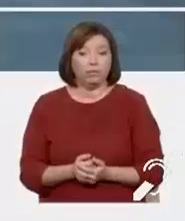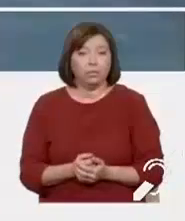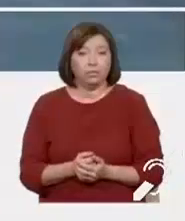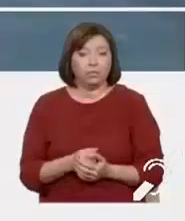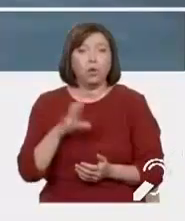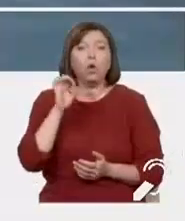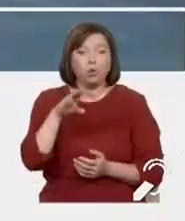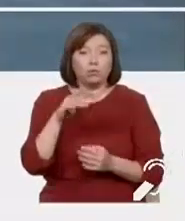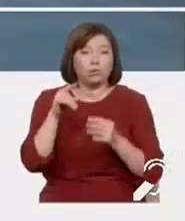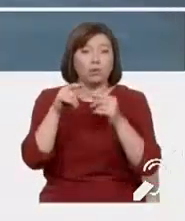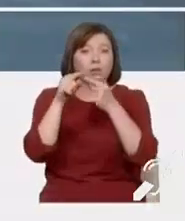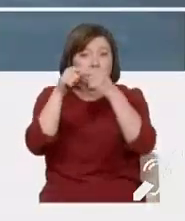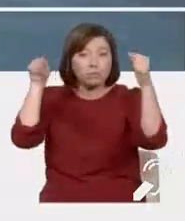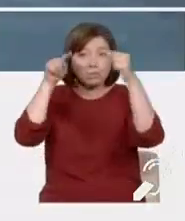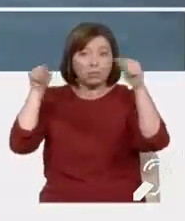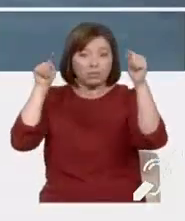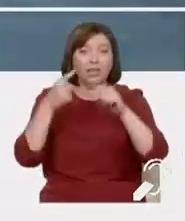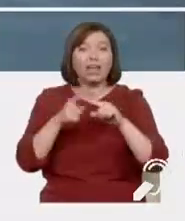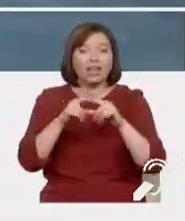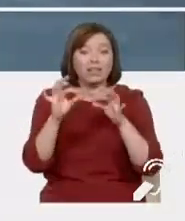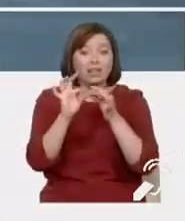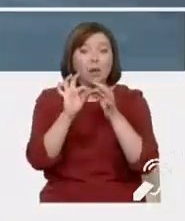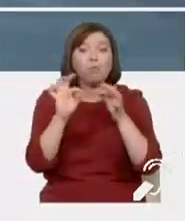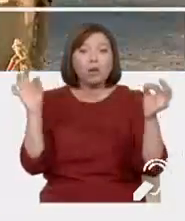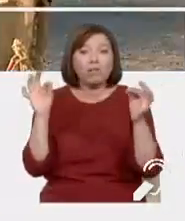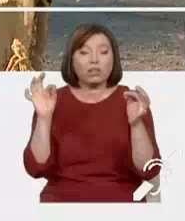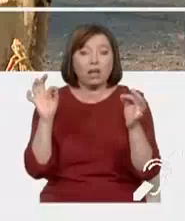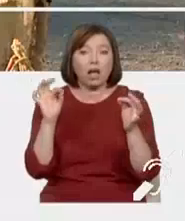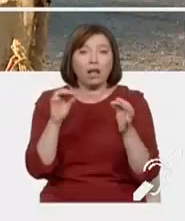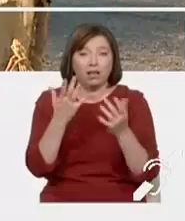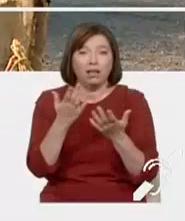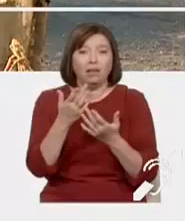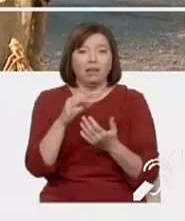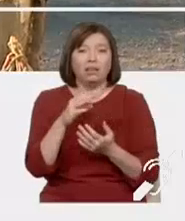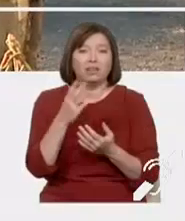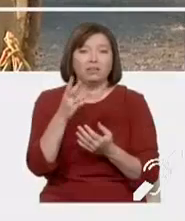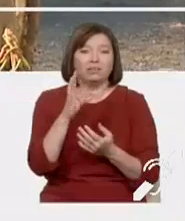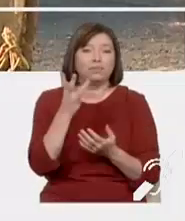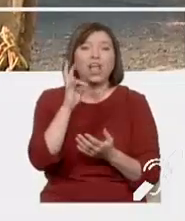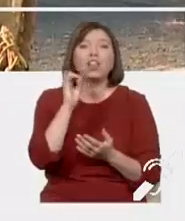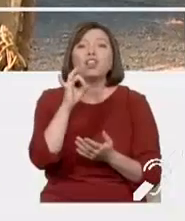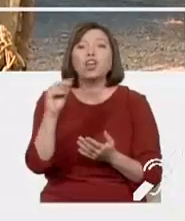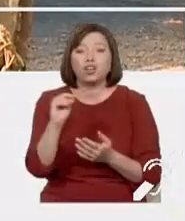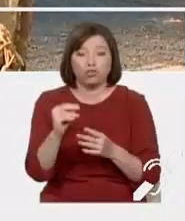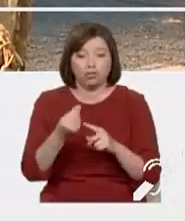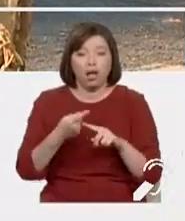de la rețeaua de contact între ei prin acele fire sau de oțel care sunt